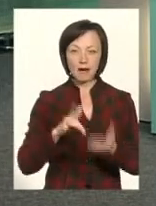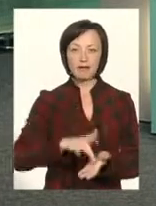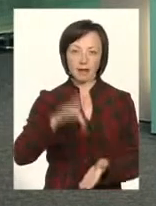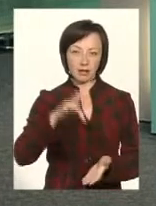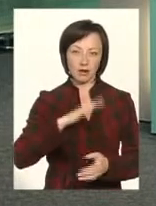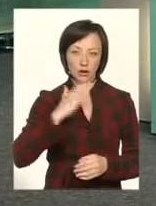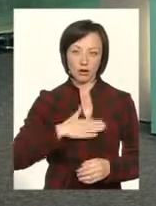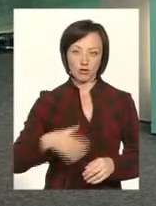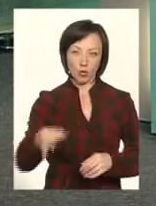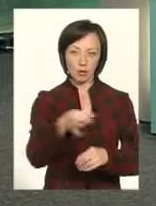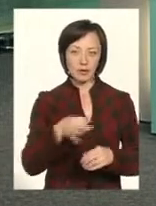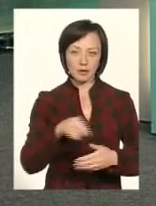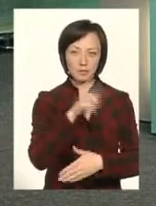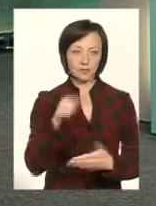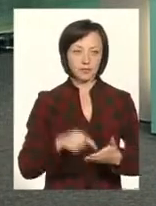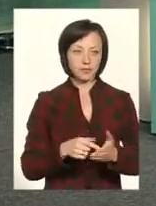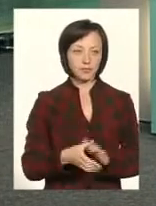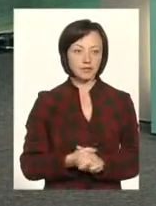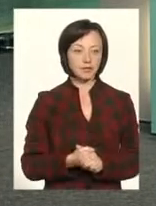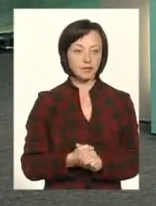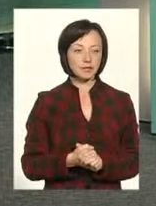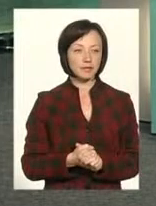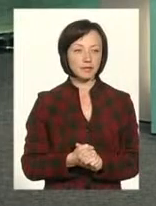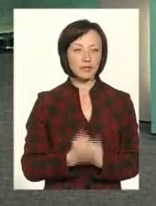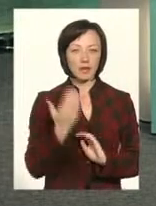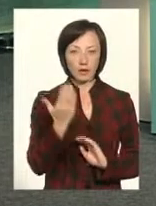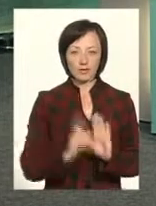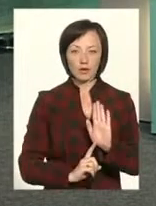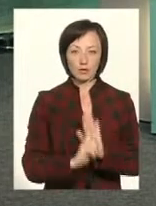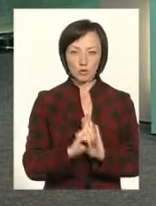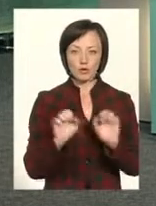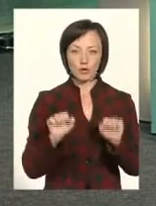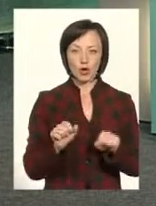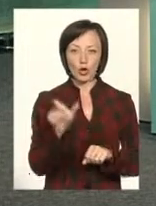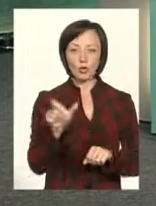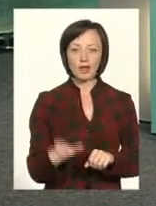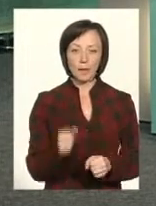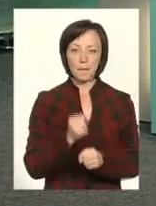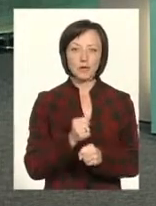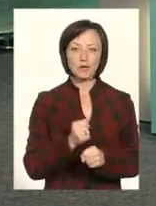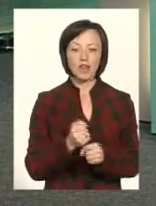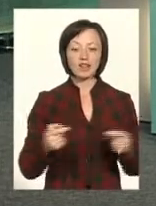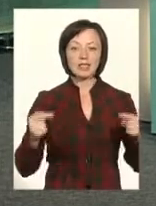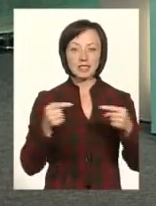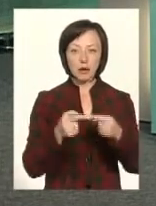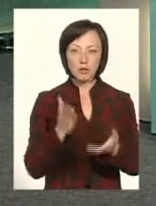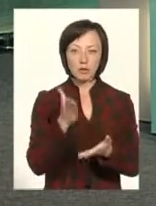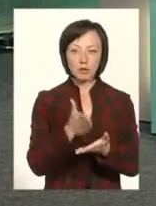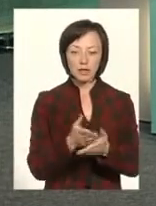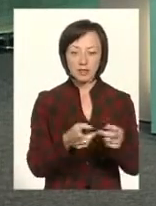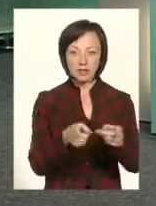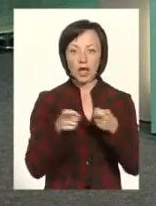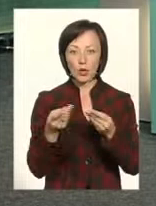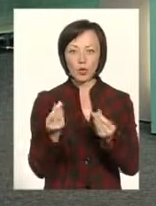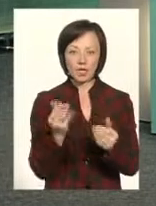центр нашого краю? Пані Ларисо, можливо, ви розпочнете? Як людина, яка працювала саме безпосередньо над